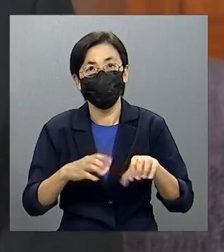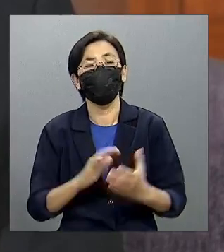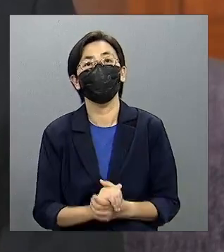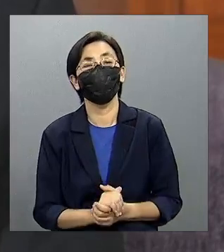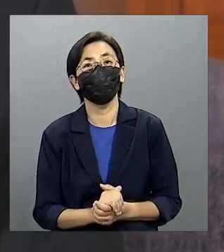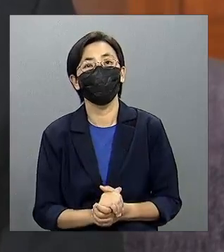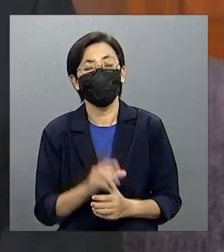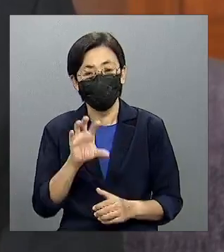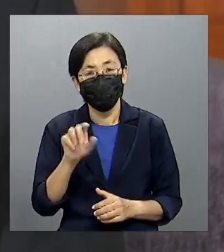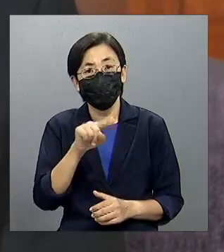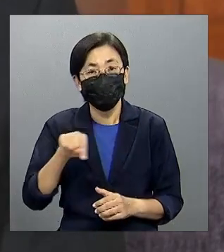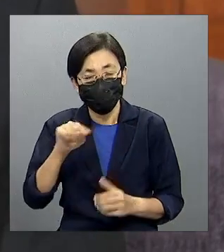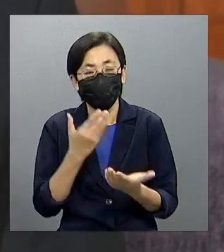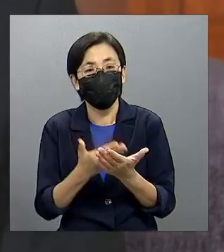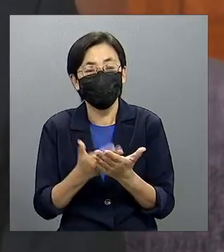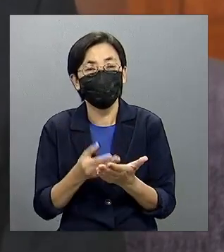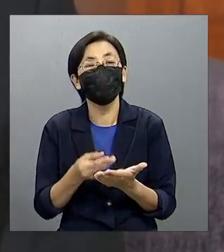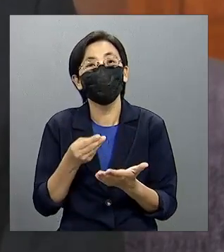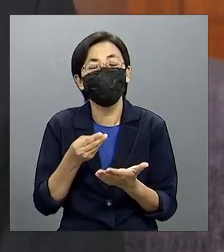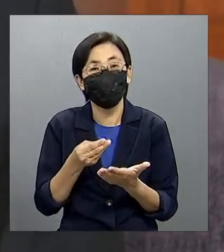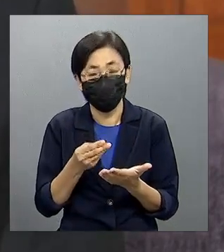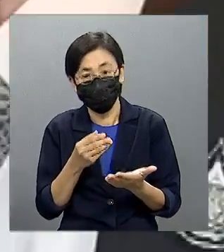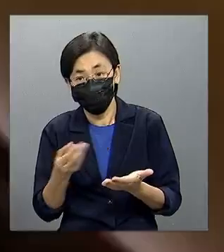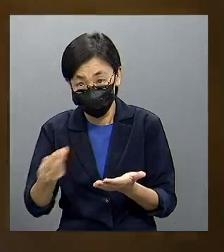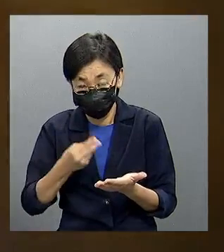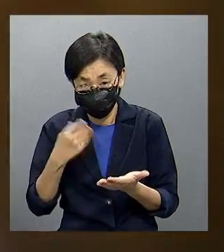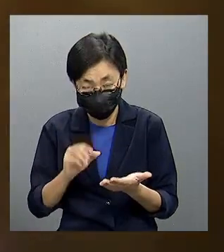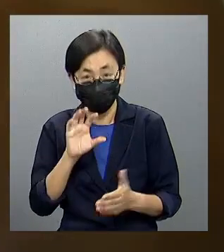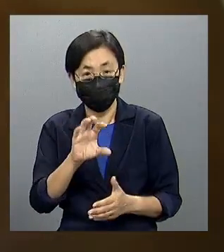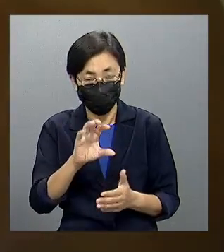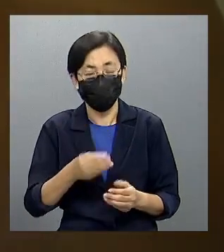กลับไปให้ภายในระยะเวลาไม่เกิน5วันทำการนะครับผม